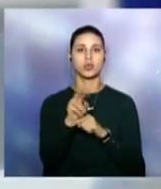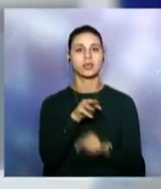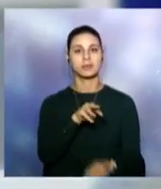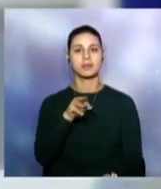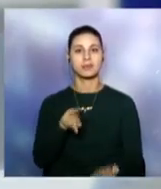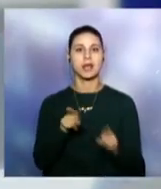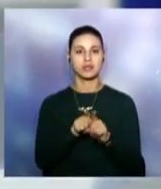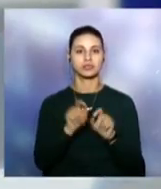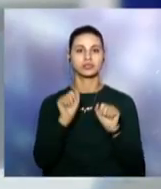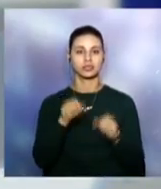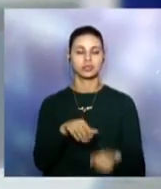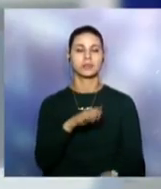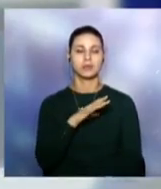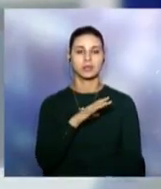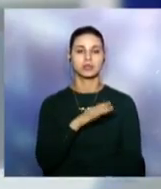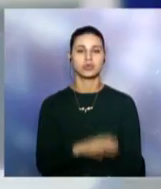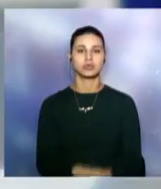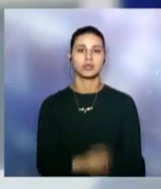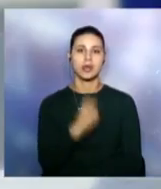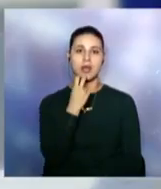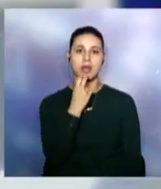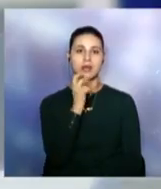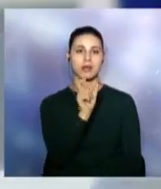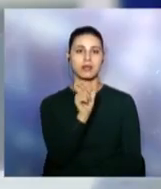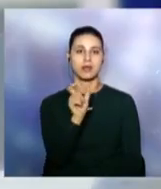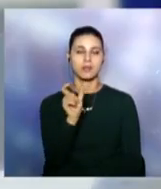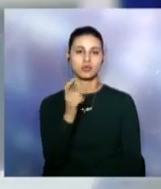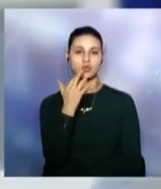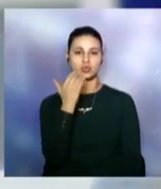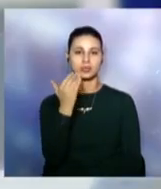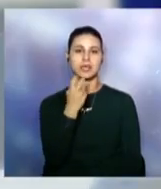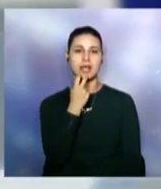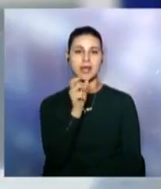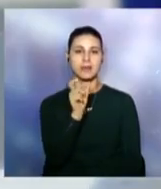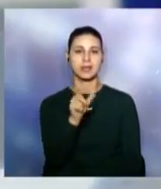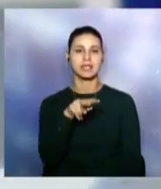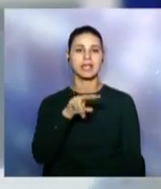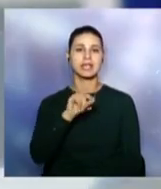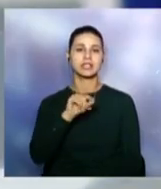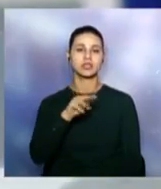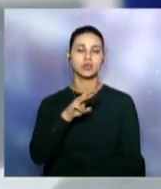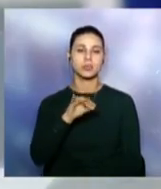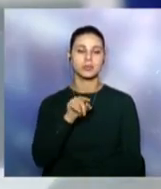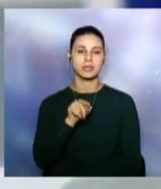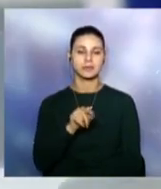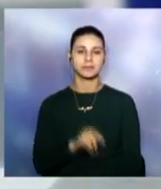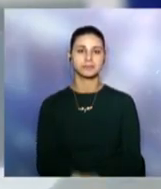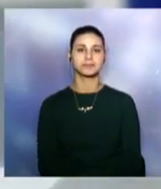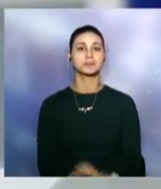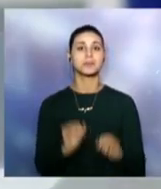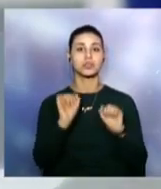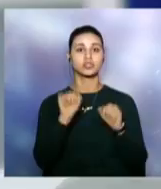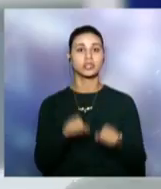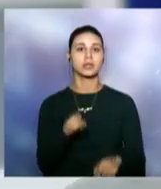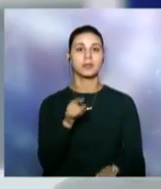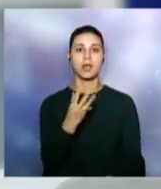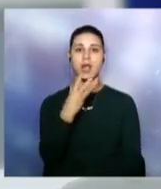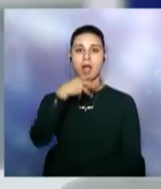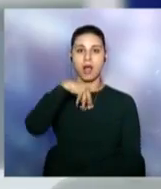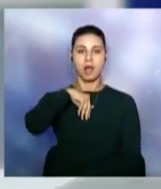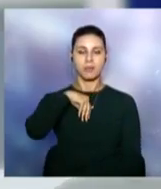არის ესეთი ბატარეა, ესეთი უცხოს ელემენტი უფრო, რომელიც არის ლითიუმის ტუტე ელემენტი, შეიძლება ის ვერ